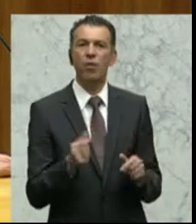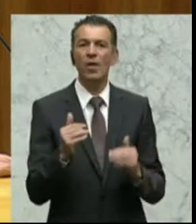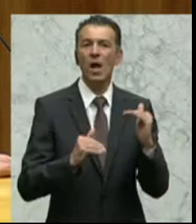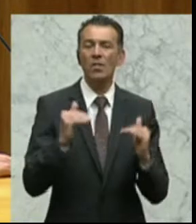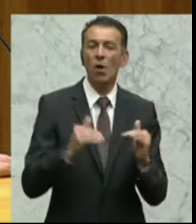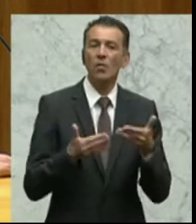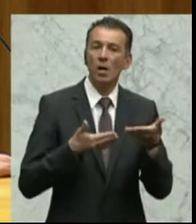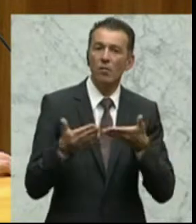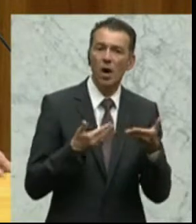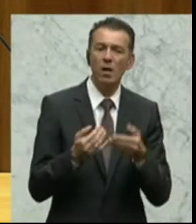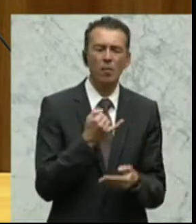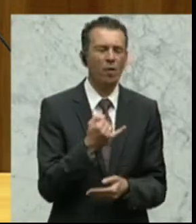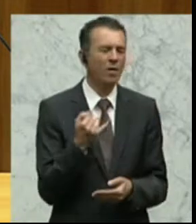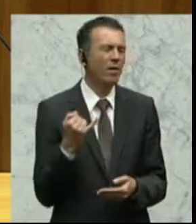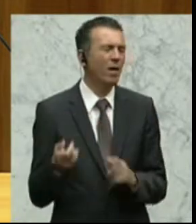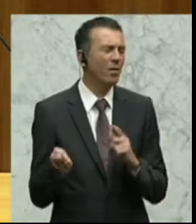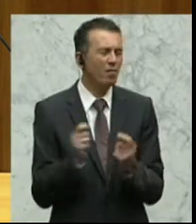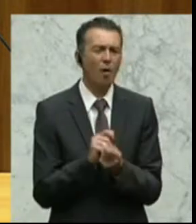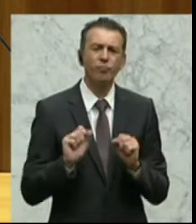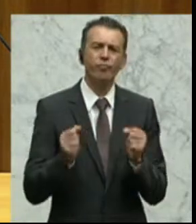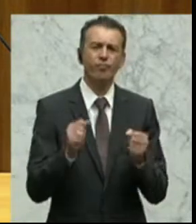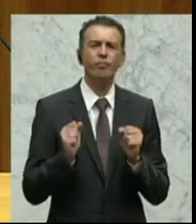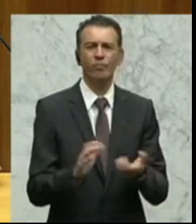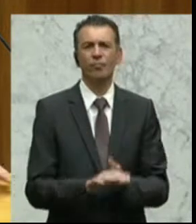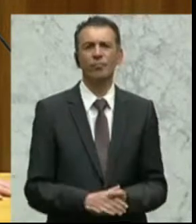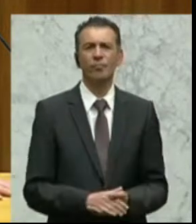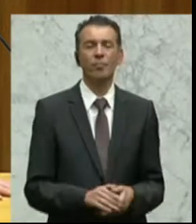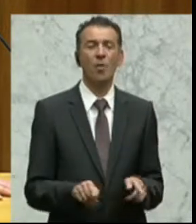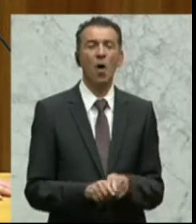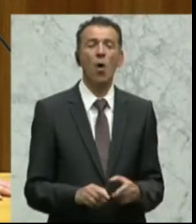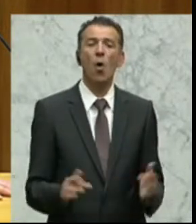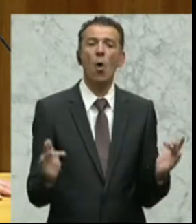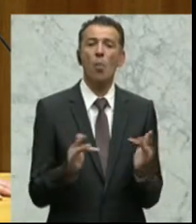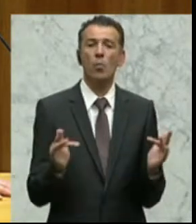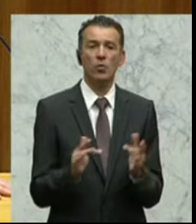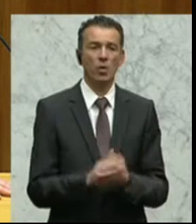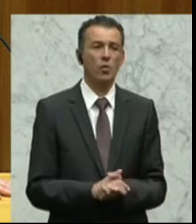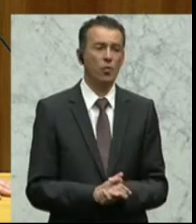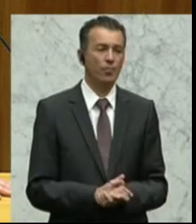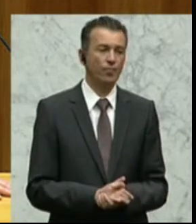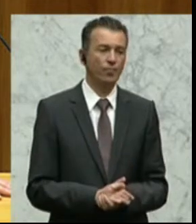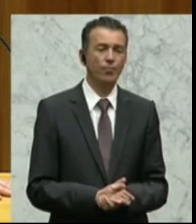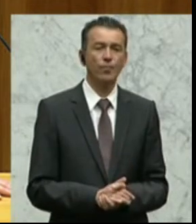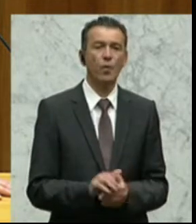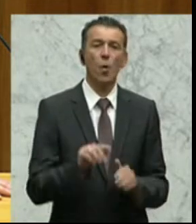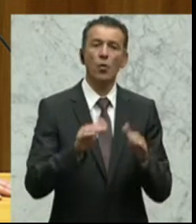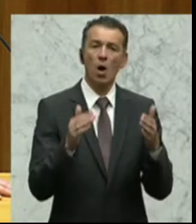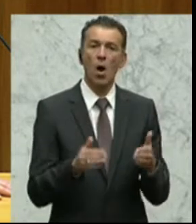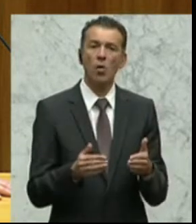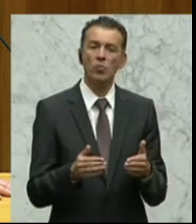bei jeglichen Reformbestrebungen, die hier auch von Seiten der Opposition, von Seiten des Hohen Hauses vorangetrieben